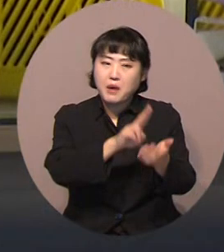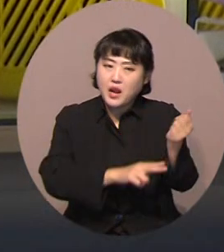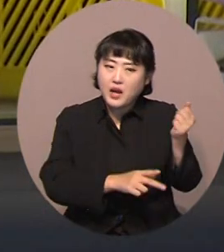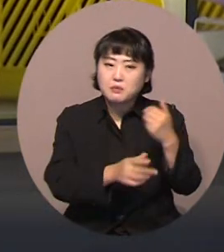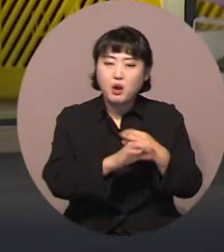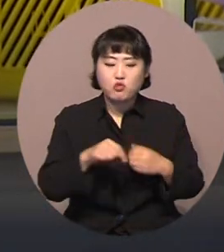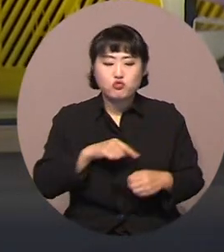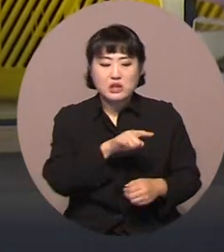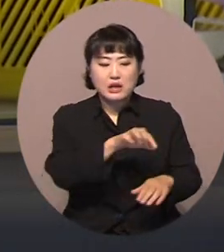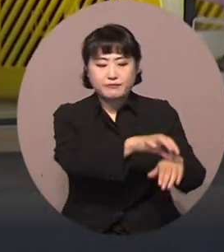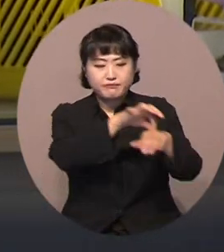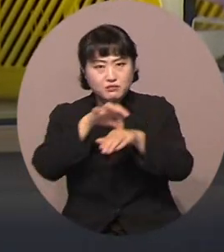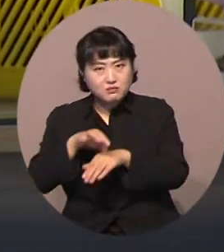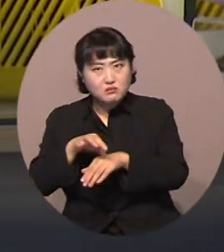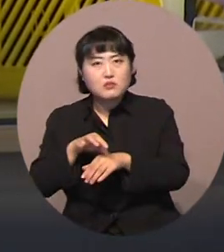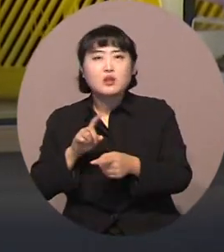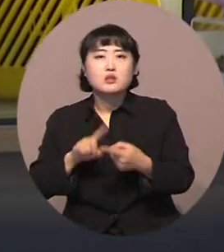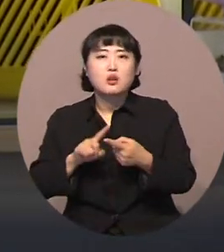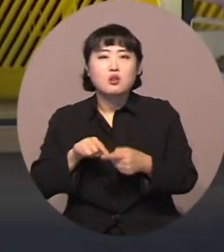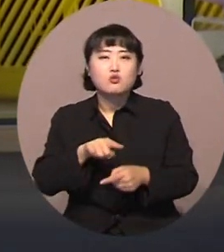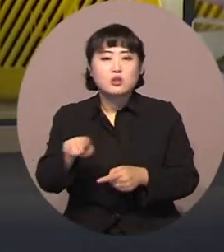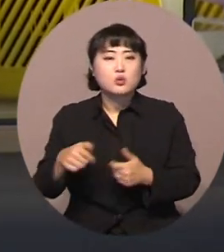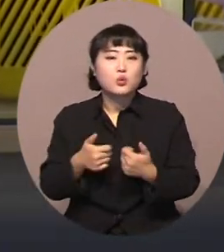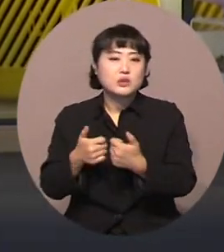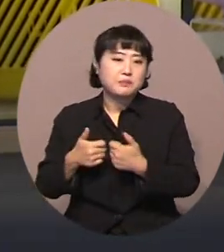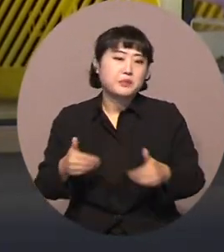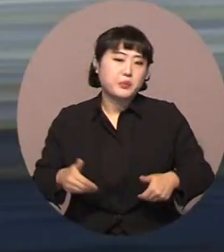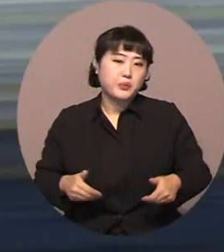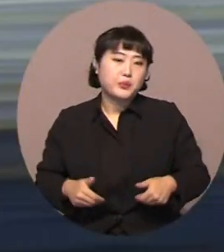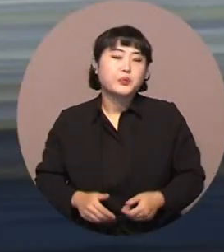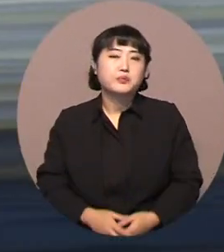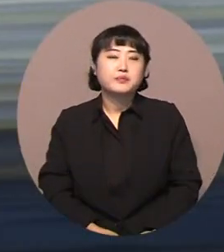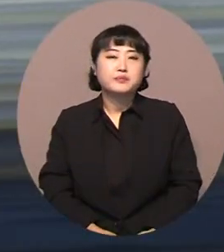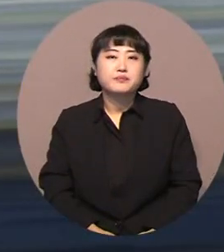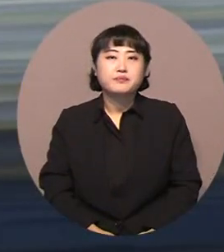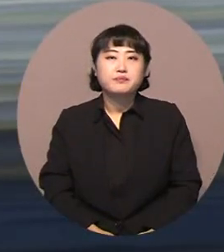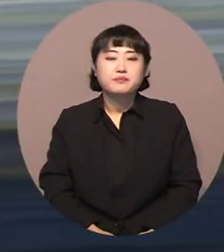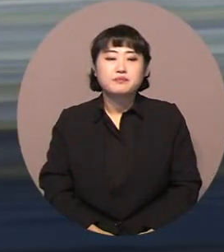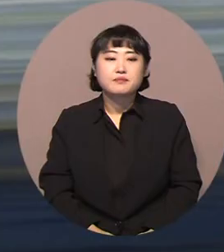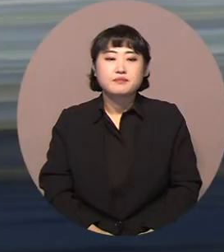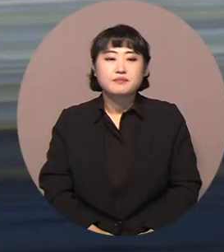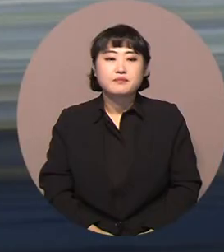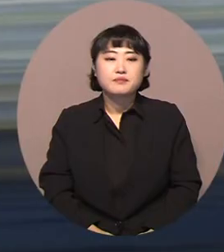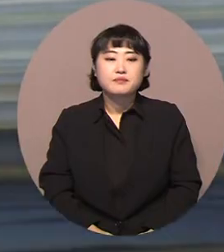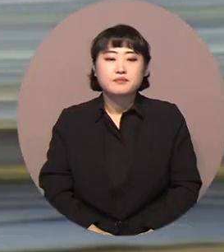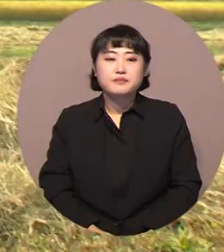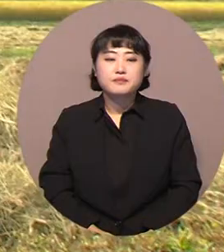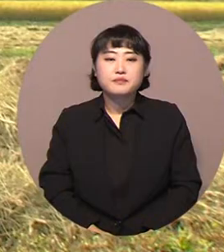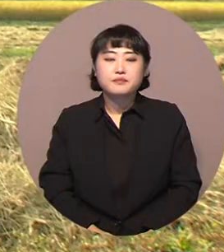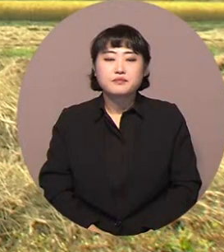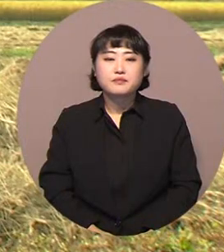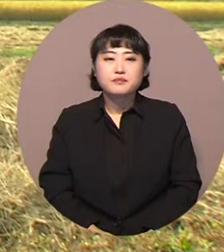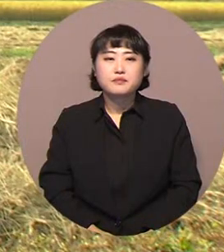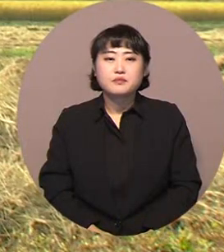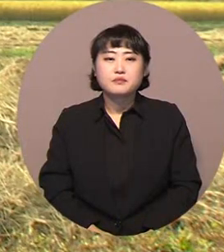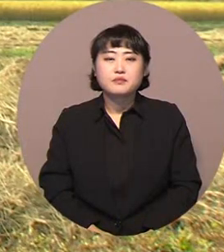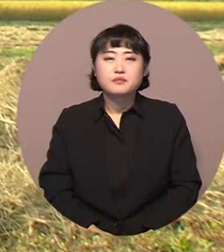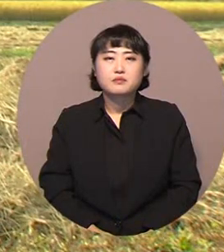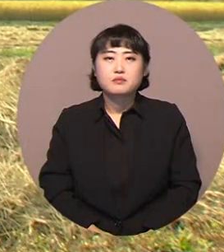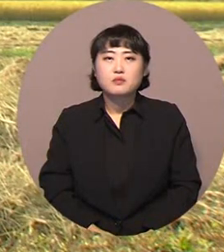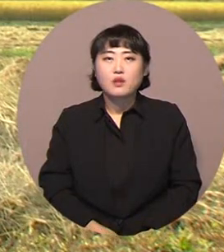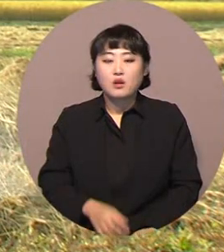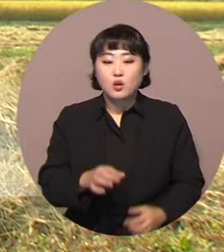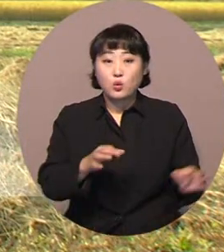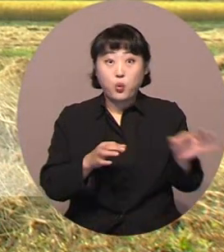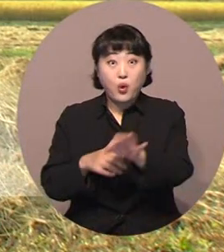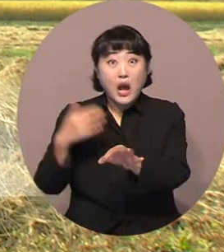될지 우리가 인수를 해야 될지 그거는 우리 서부농협 임원님들과 상의해서 하도록 하겠습니다. 조합원들은 미수금